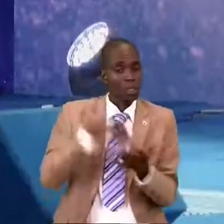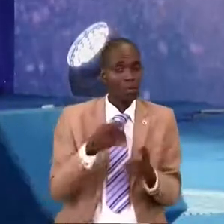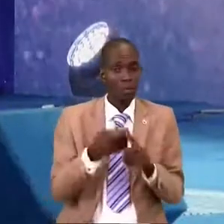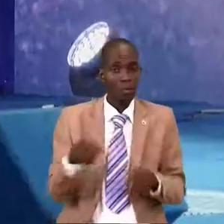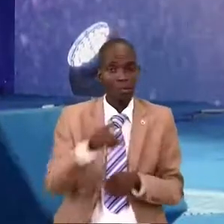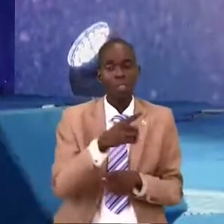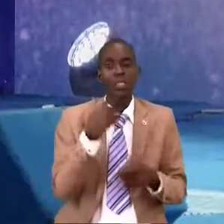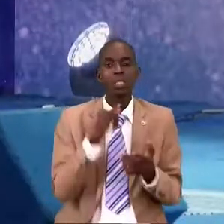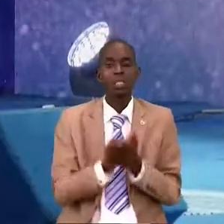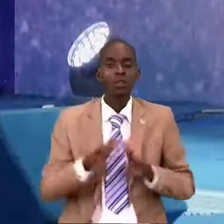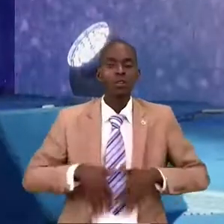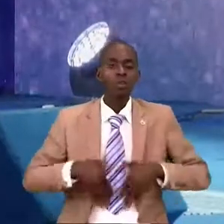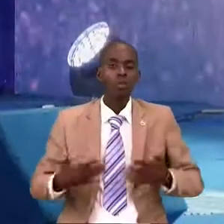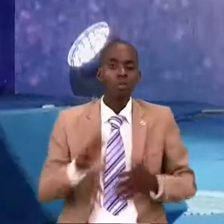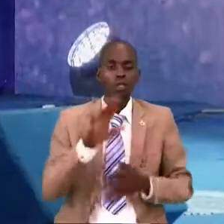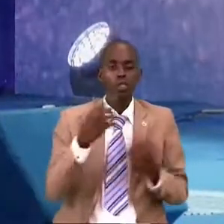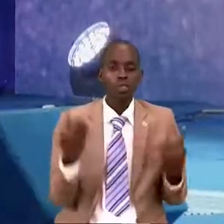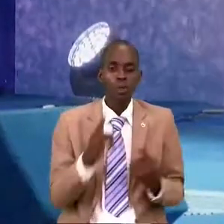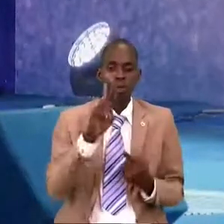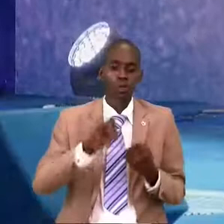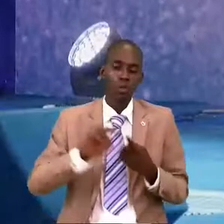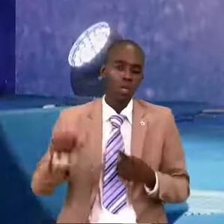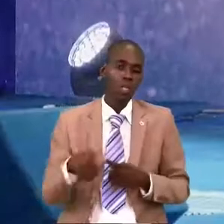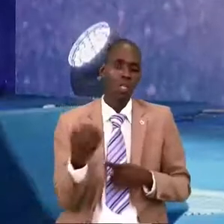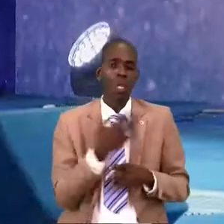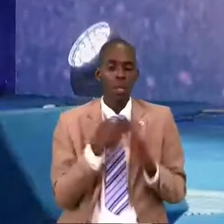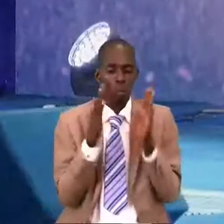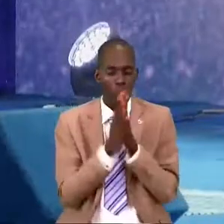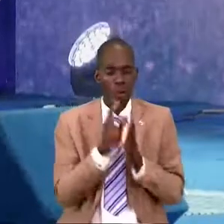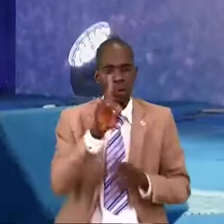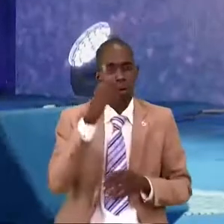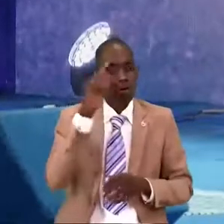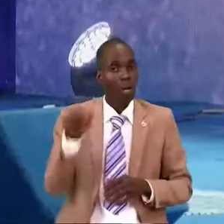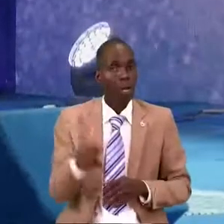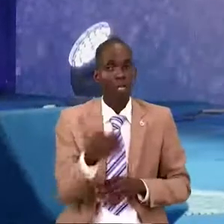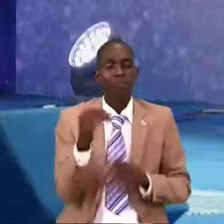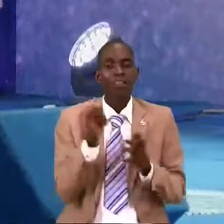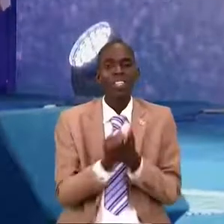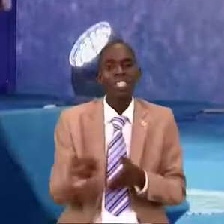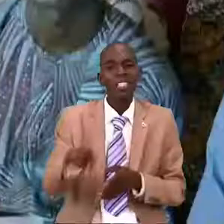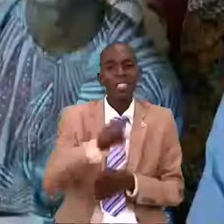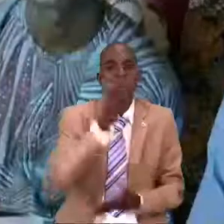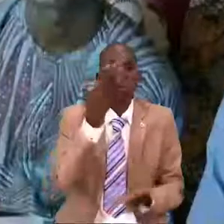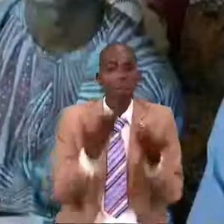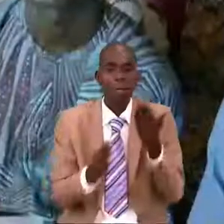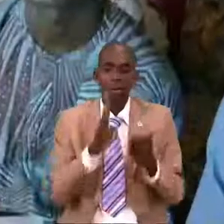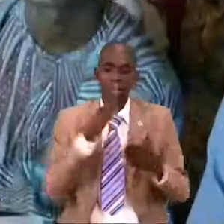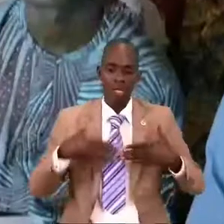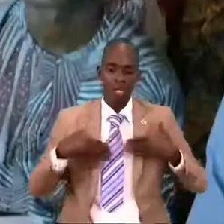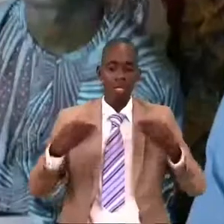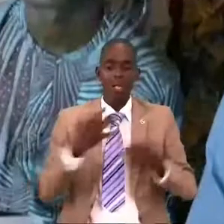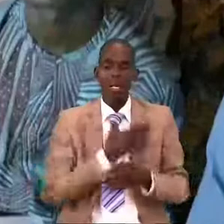afin que vous soyez guéris. Et la prière fervente du juste a une grande